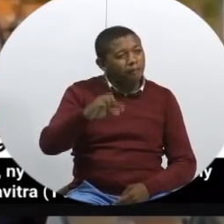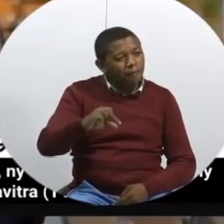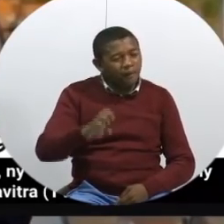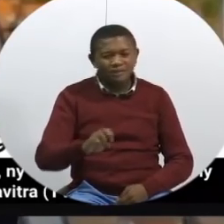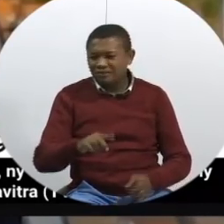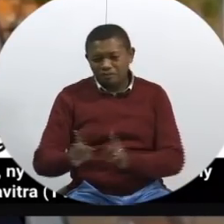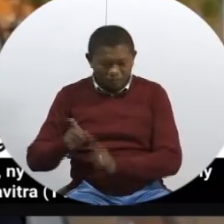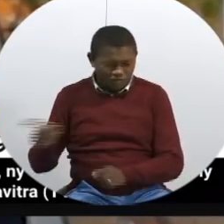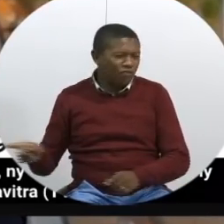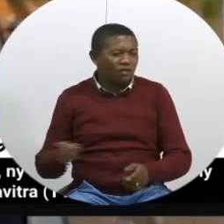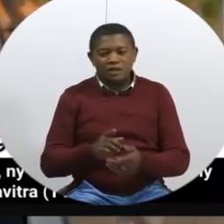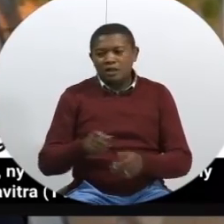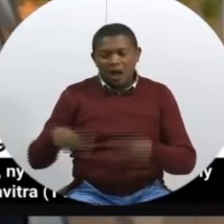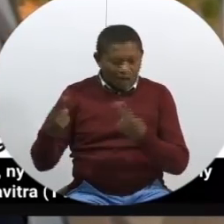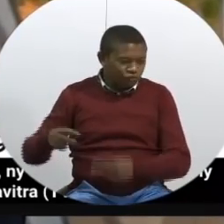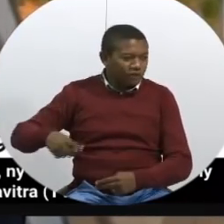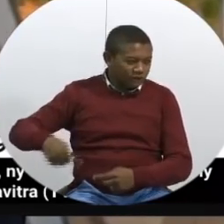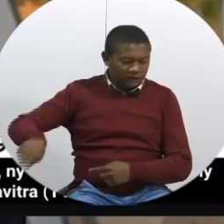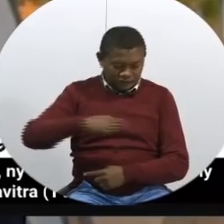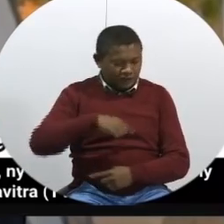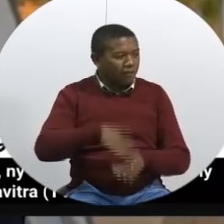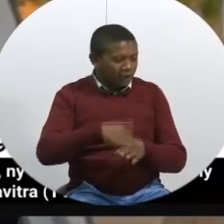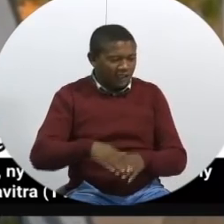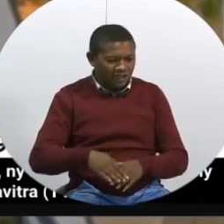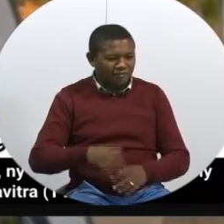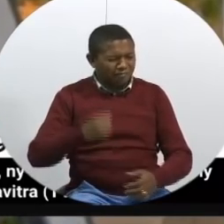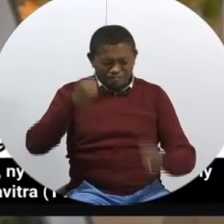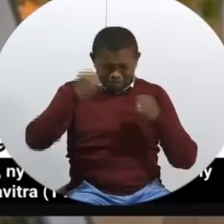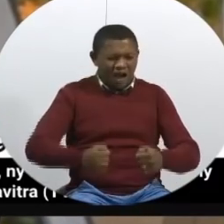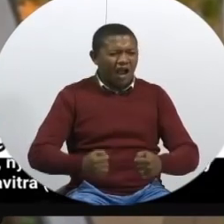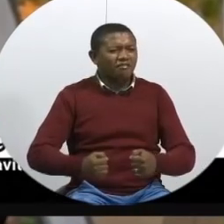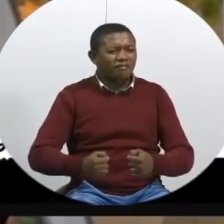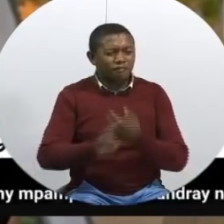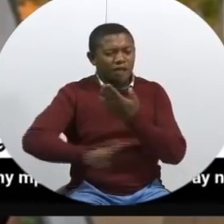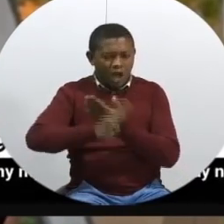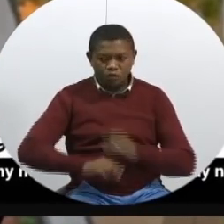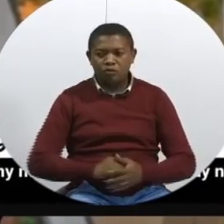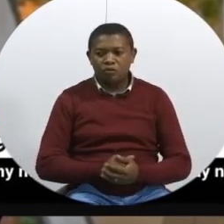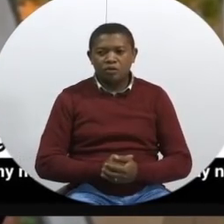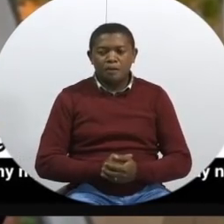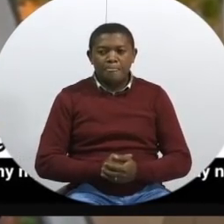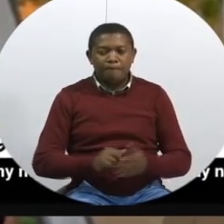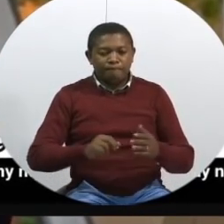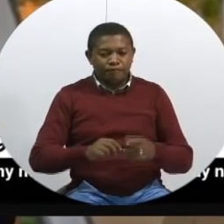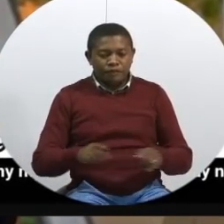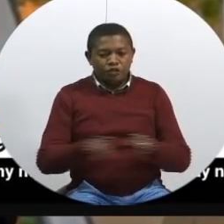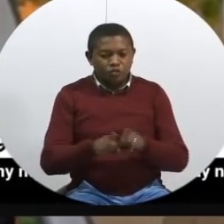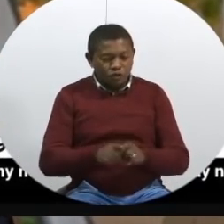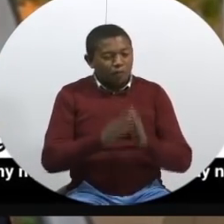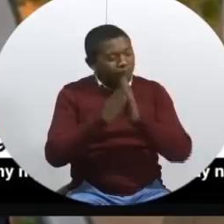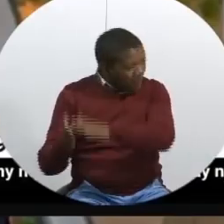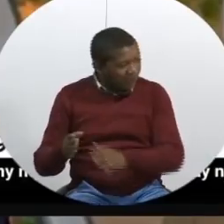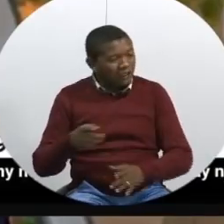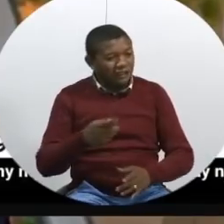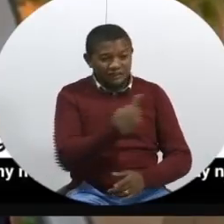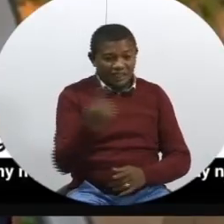satria nametraka tetikady matipaikitsika ary indrindraindrindra io tsy vitana irery a fa miankina ny